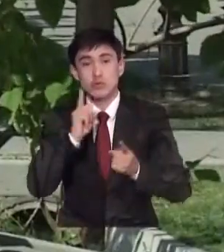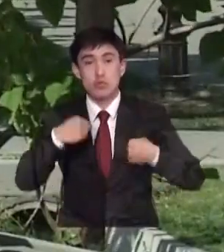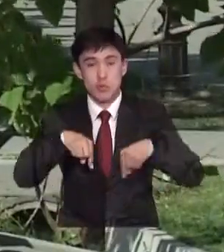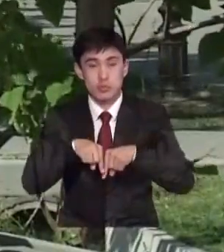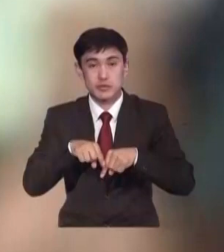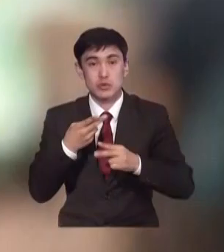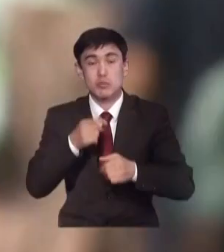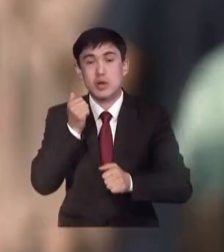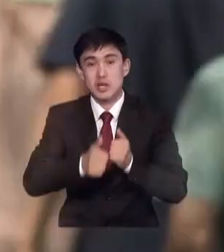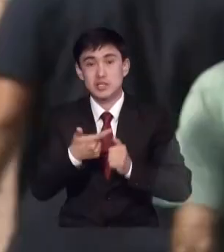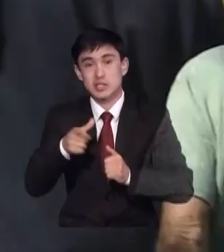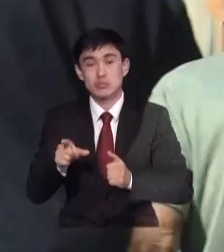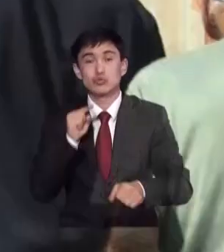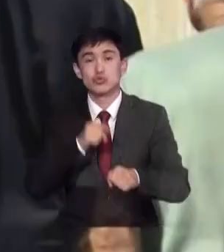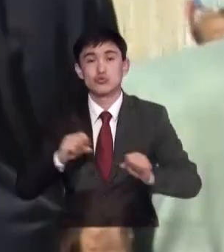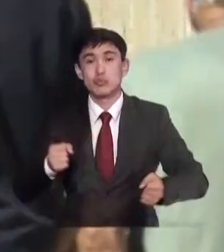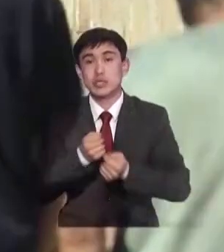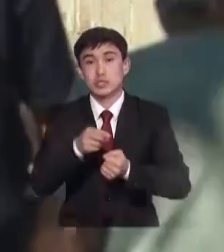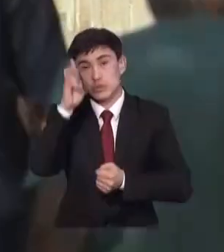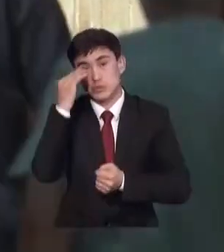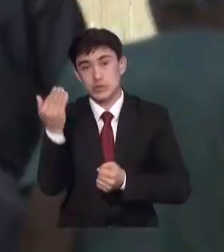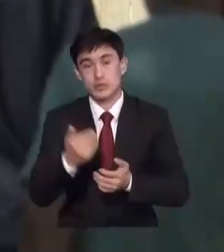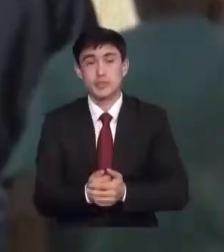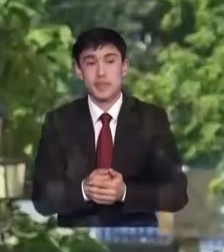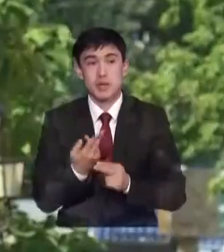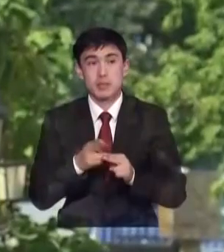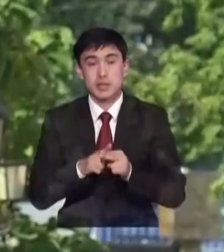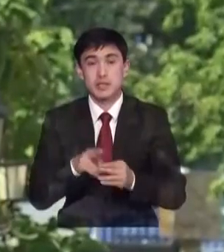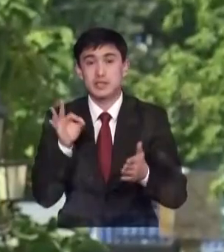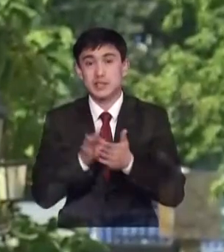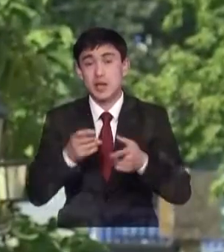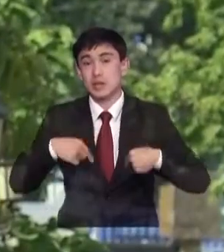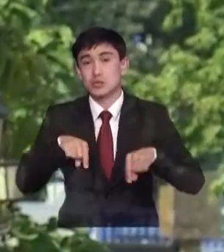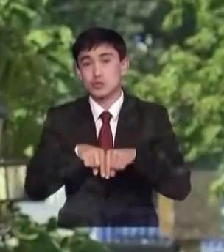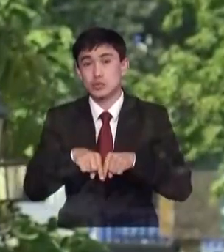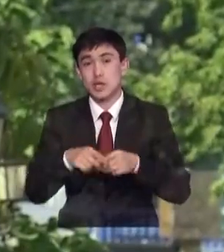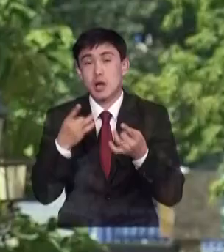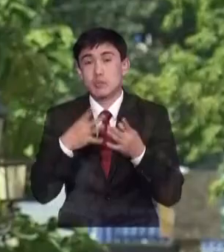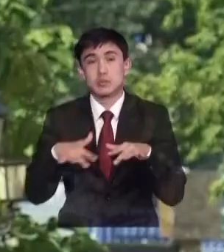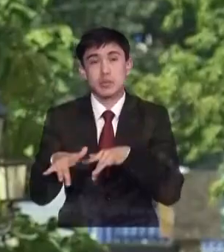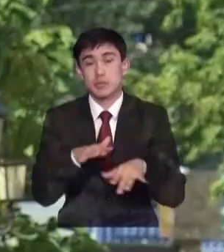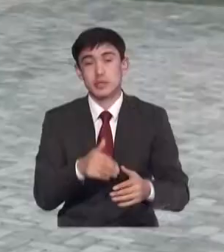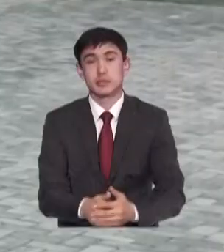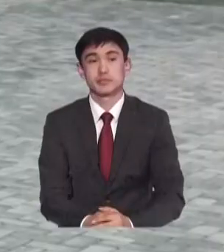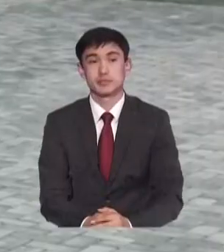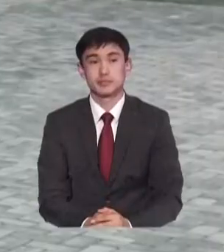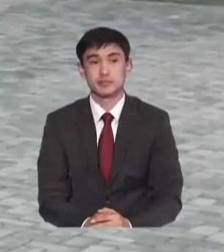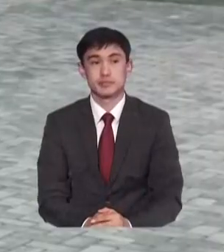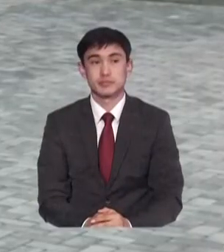в котором каждый гражданин будет чувствовать поддержку со стороны государства. Именно для этой цели организуются аналогичные мероприятия.